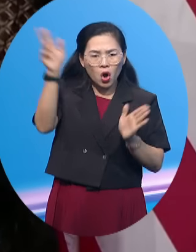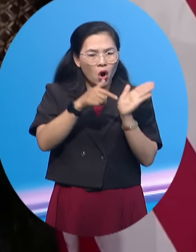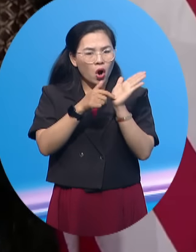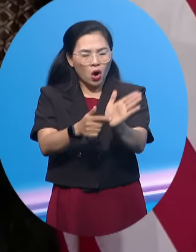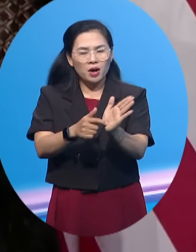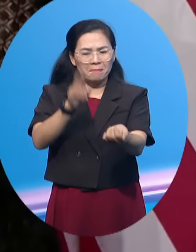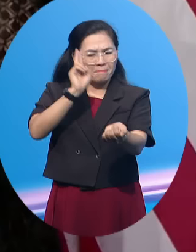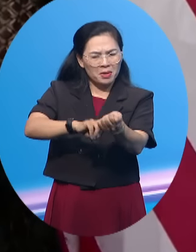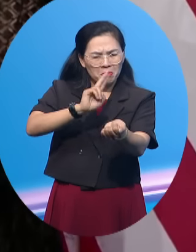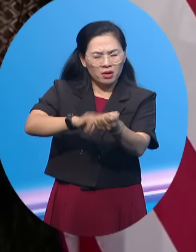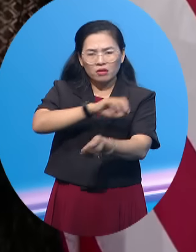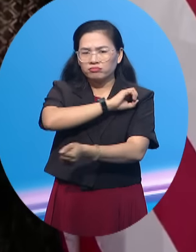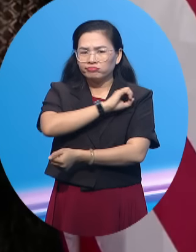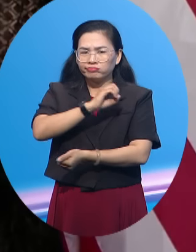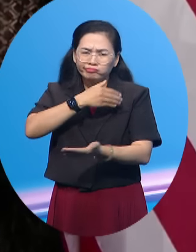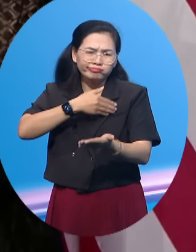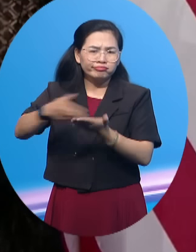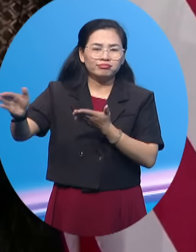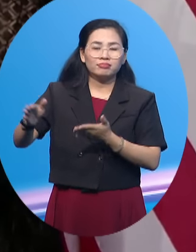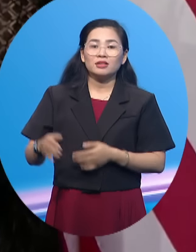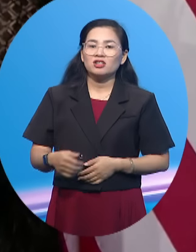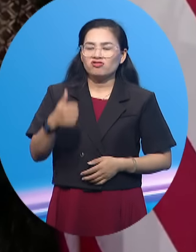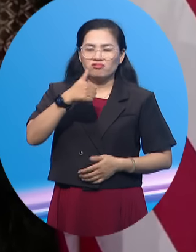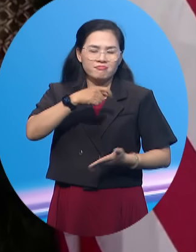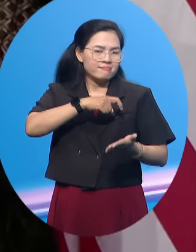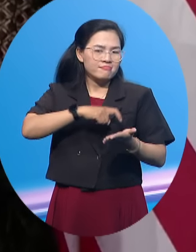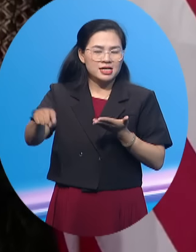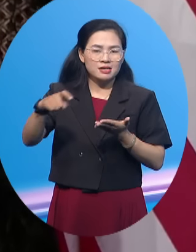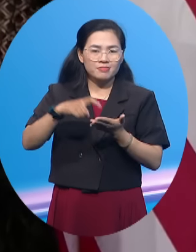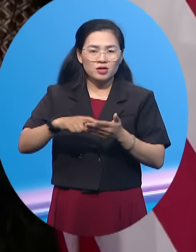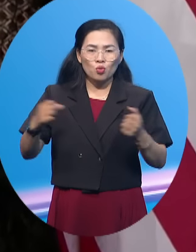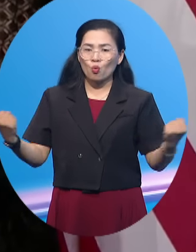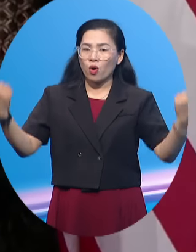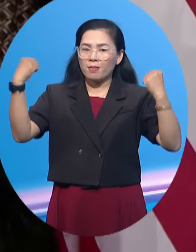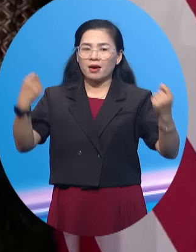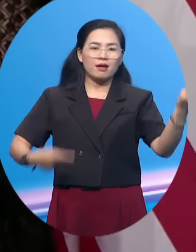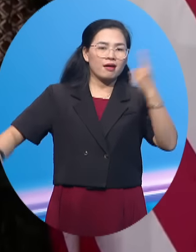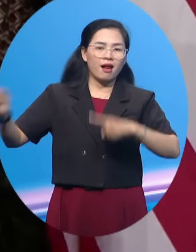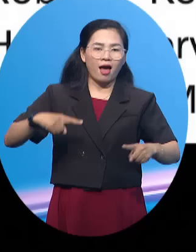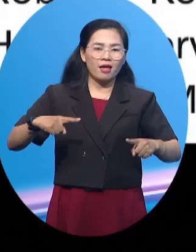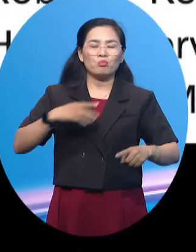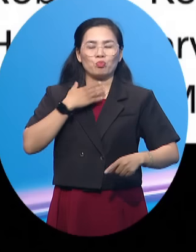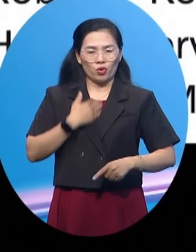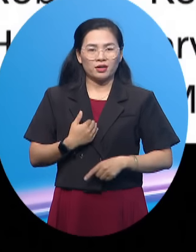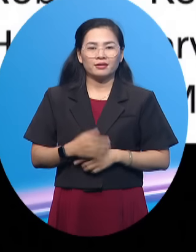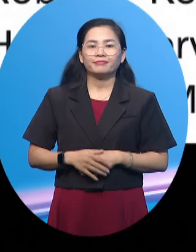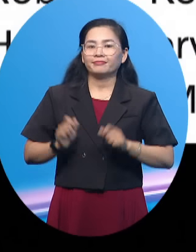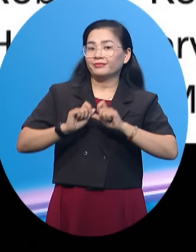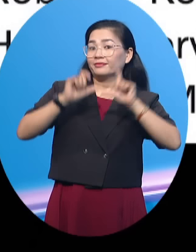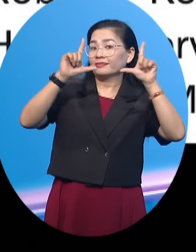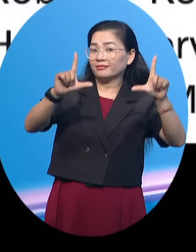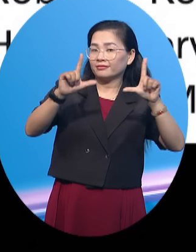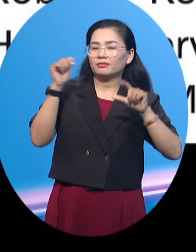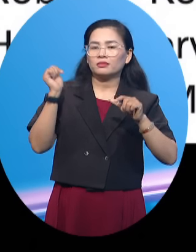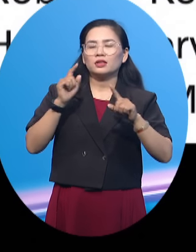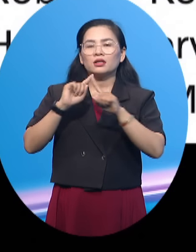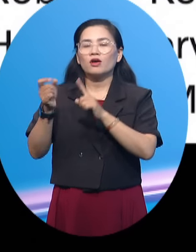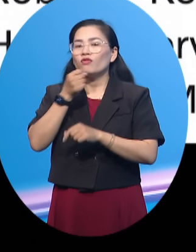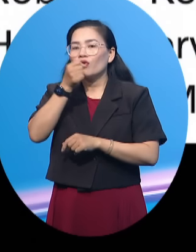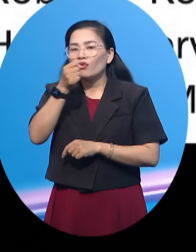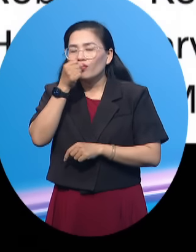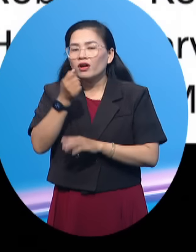đại dịch bệnh mạng tính và làm cho nước Mỹ vĩ đại và khỏe mạnh trở lại. Trong các bài đăng trên mạng xã hội X và các cuộc phỏng